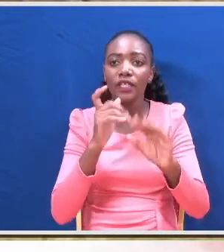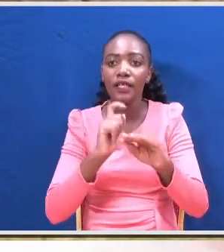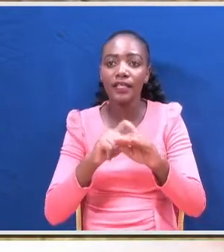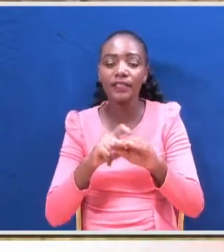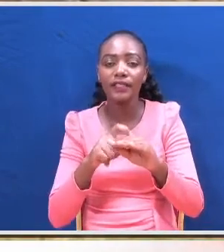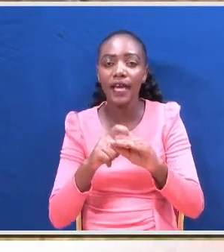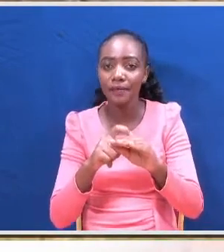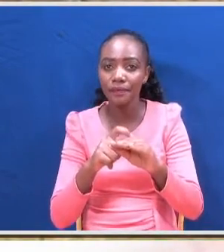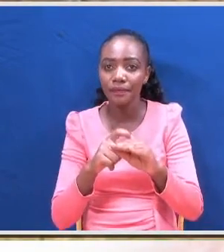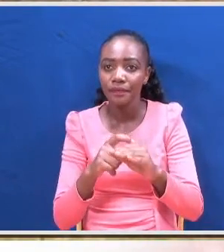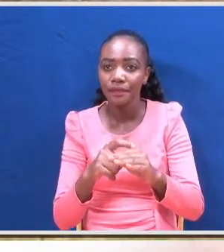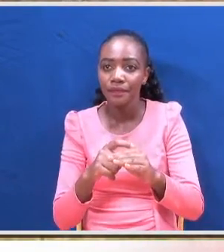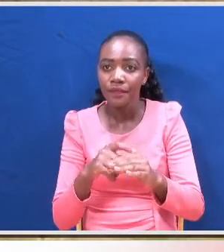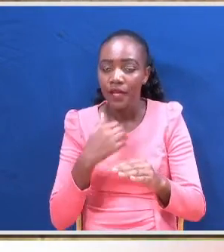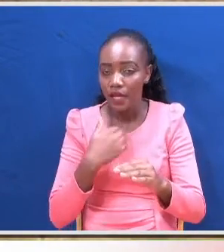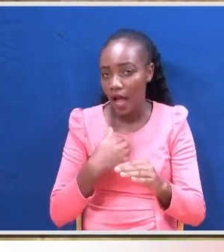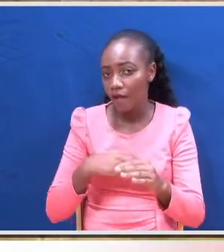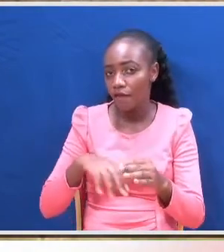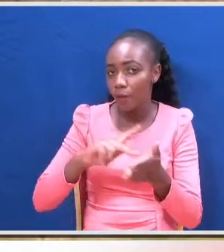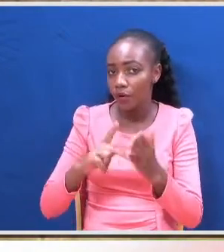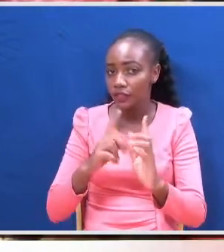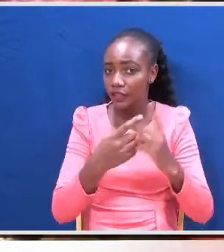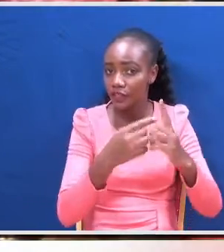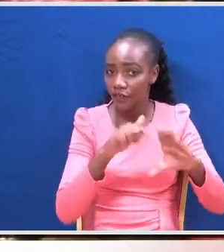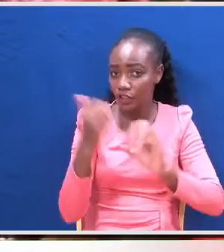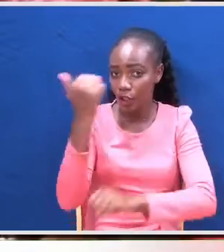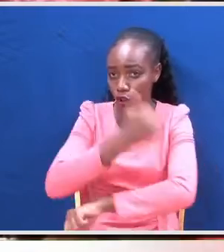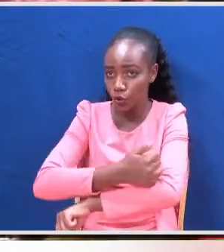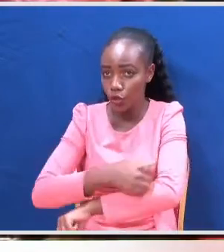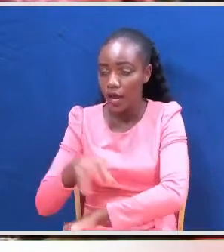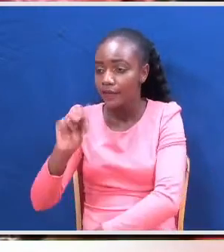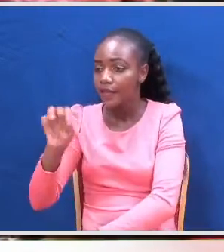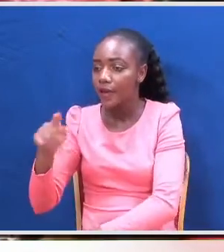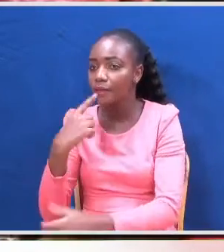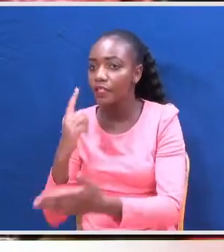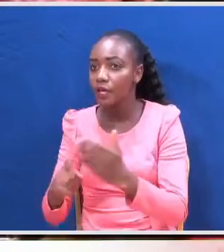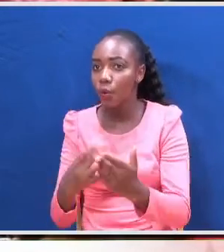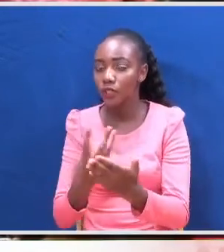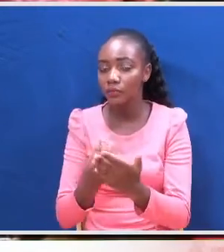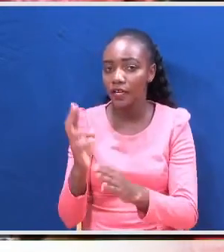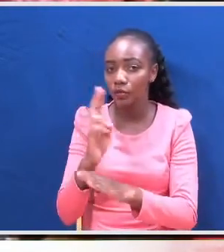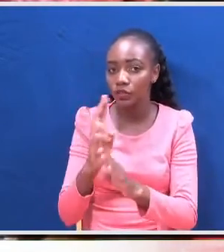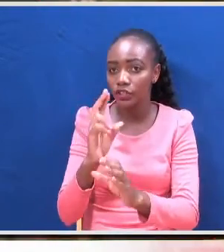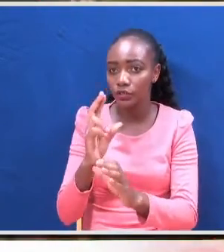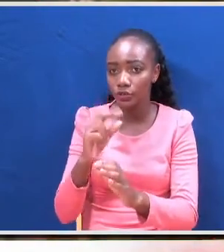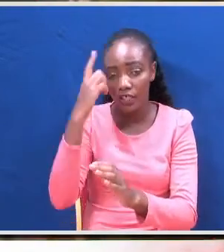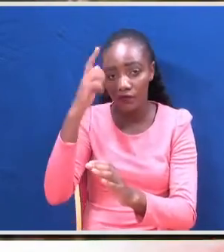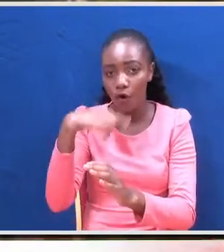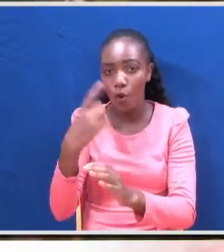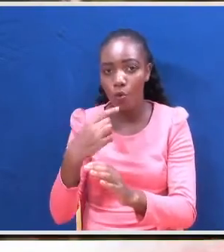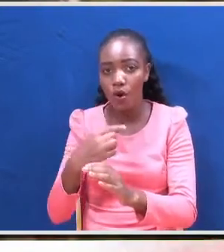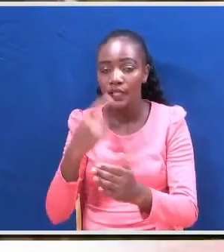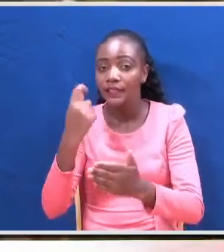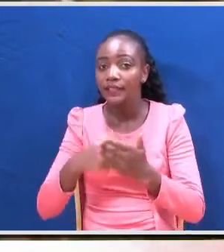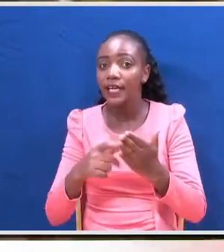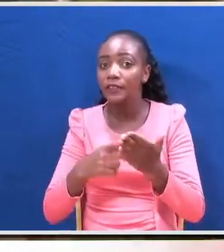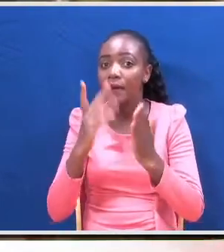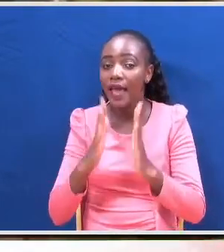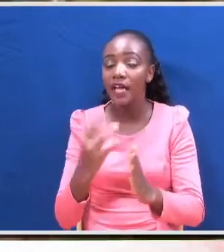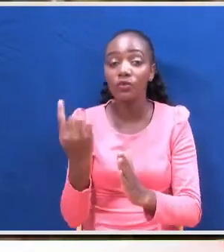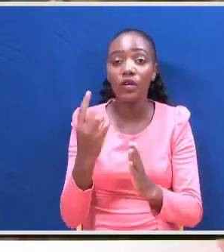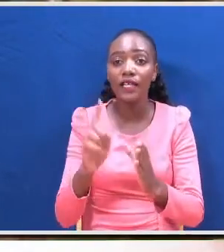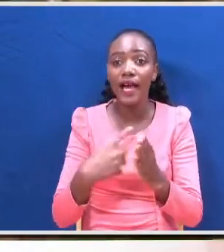kuhifadhi miradi katika shule tofauti, Majimbo amesema kuwa fedha zinazotumika ni za mlipa ushuru na